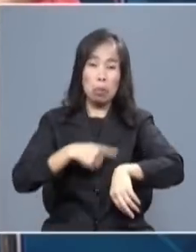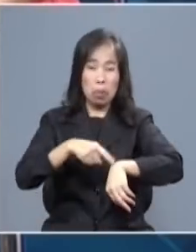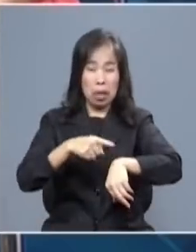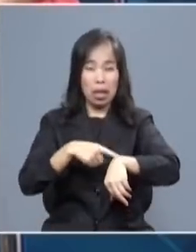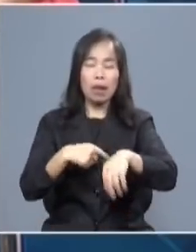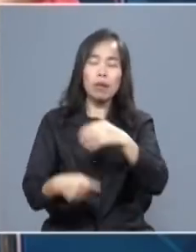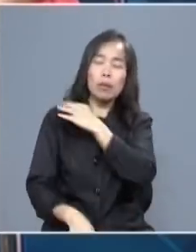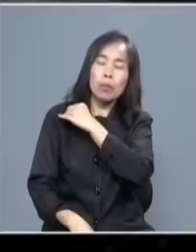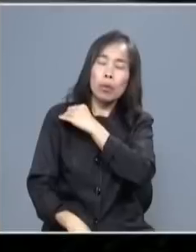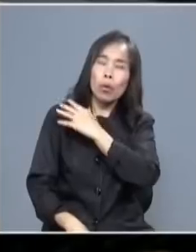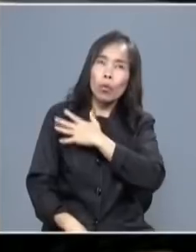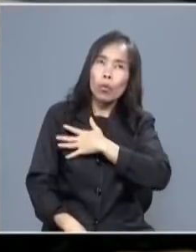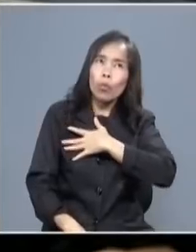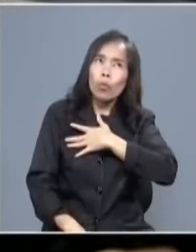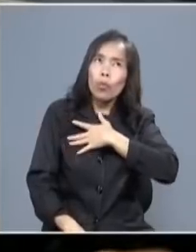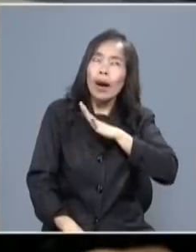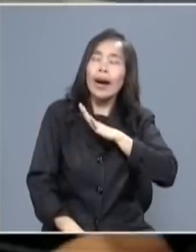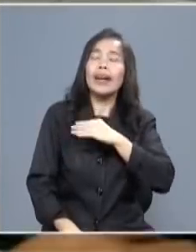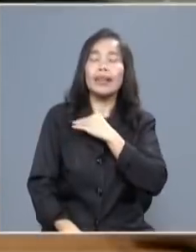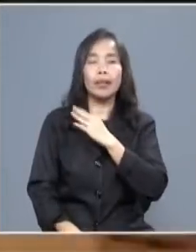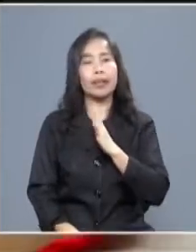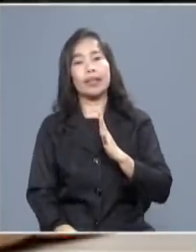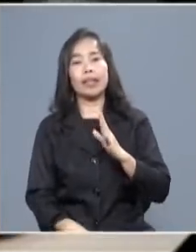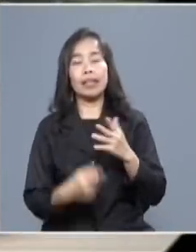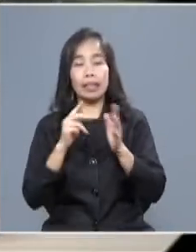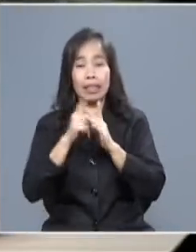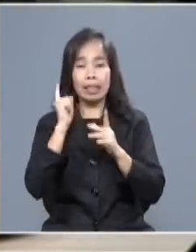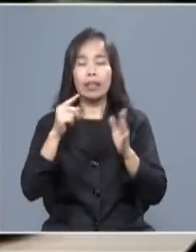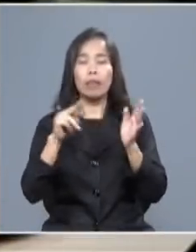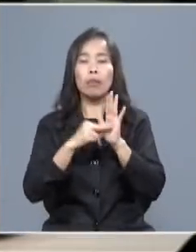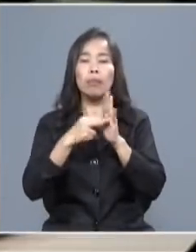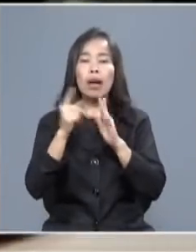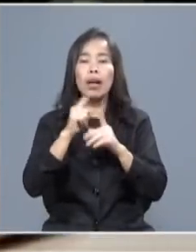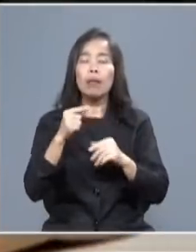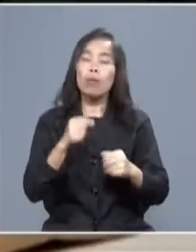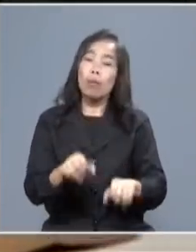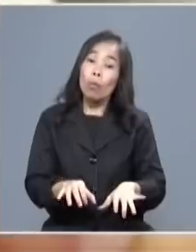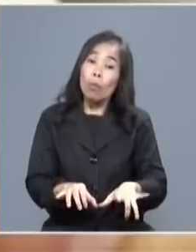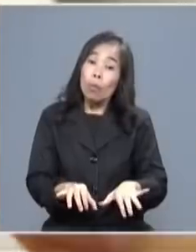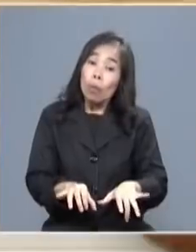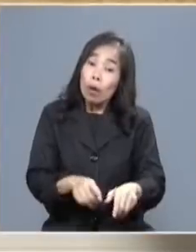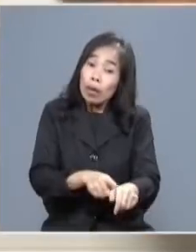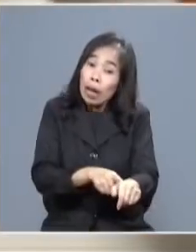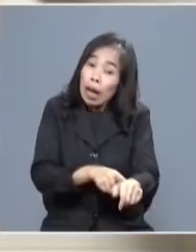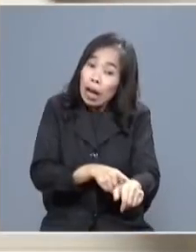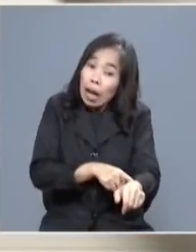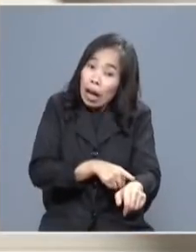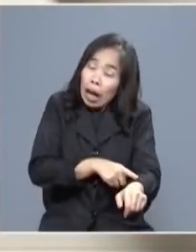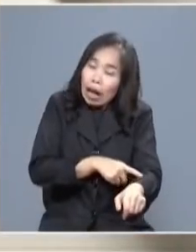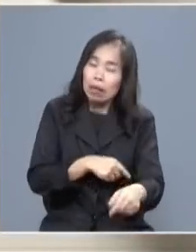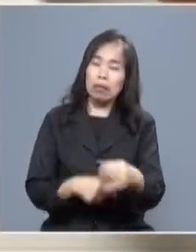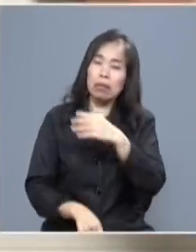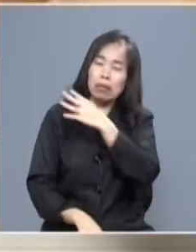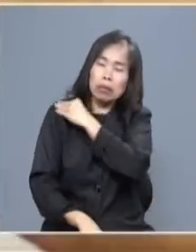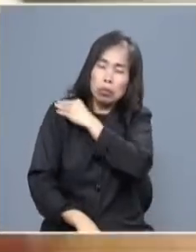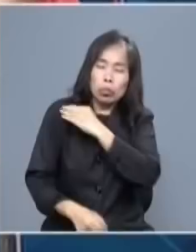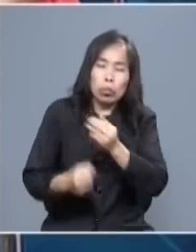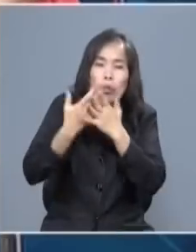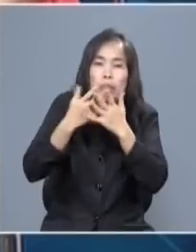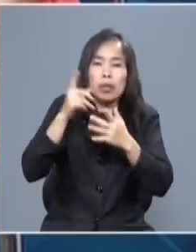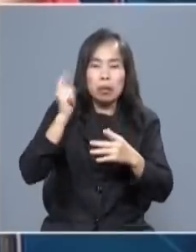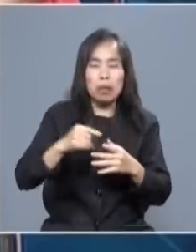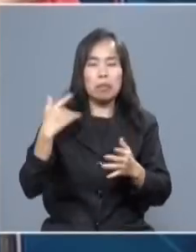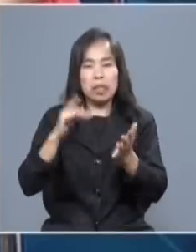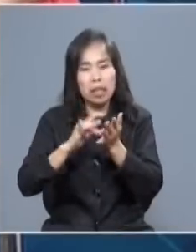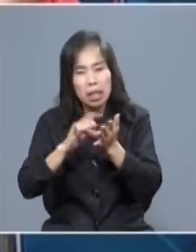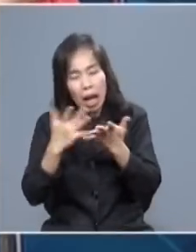สึกดีขึ้นก็ได้แต่ส่วนใหญ่คนที่เป็นเนี่ยนะครับคือเกิดจากการอยู่ในท่าเดิมนานๆเรื้อรังอยู่แล้วบางทีนวดแค่นี้อาจจะไม่ช่วยบางคนก็ไปใช้ยานวด